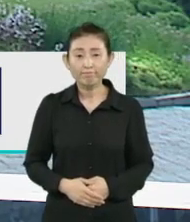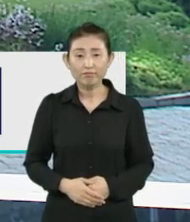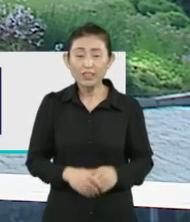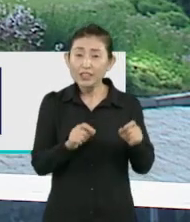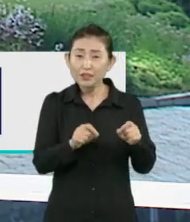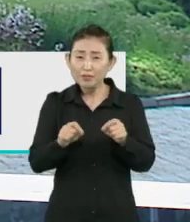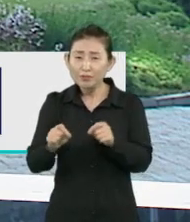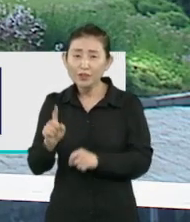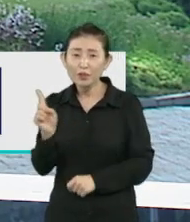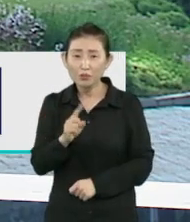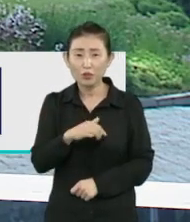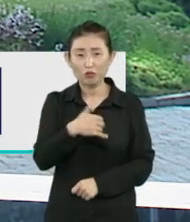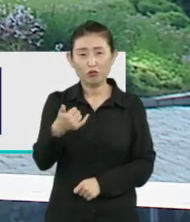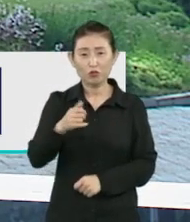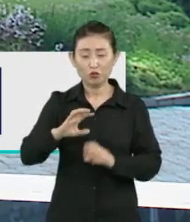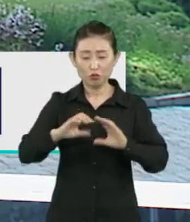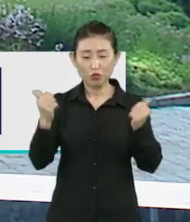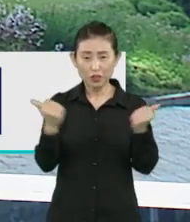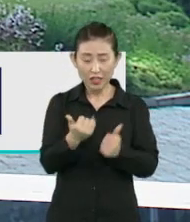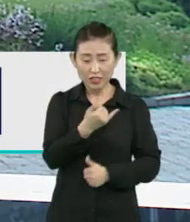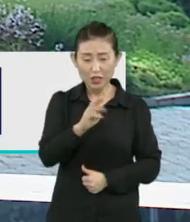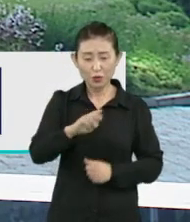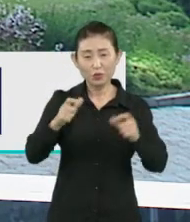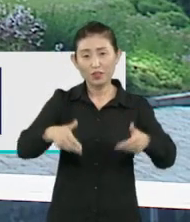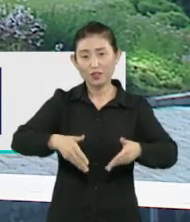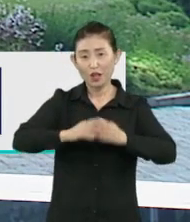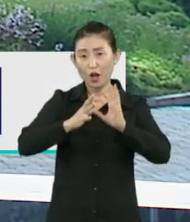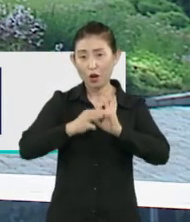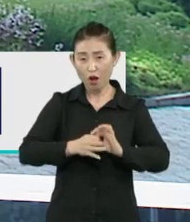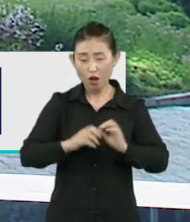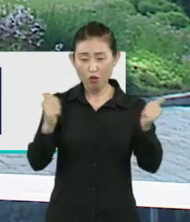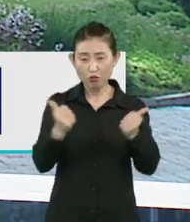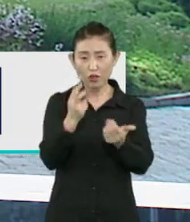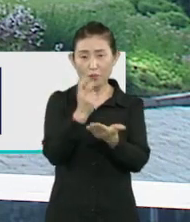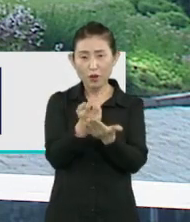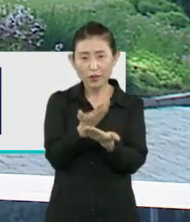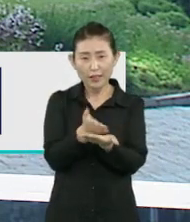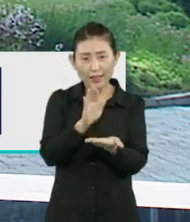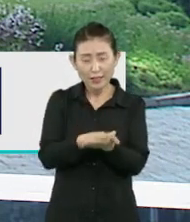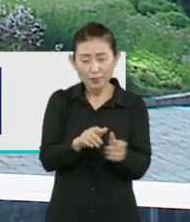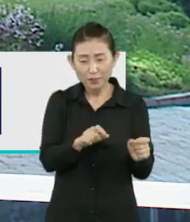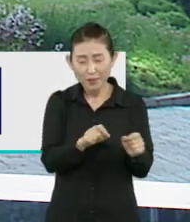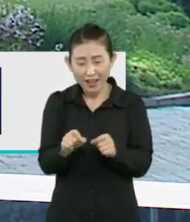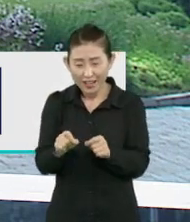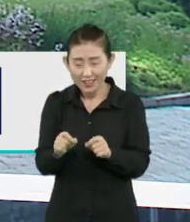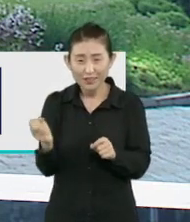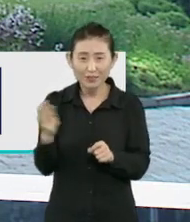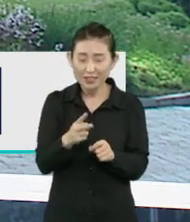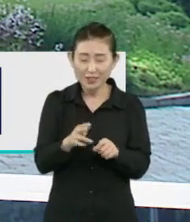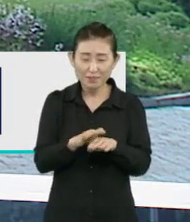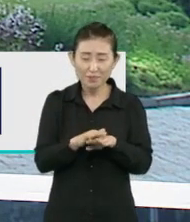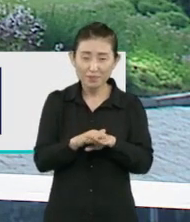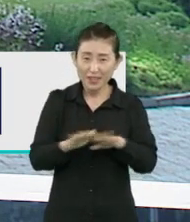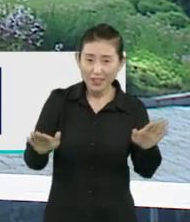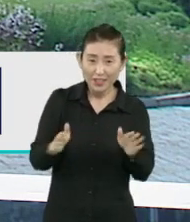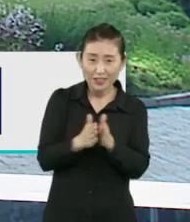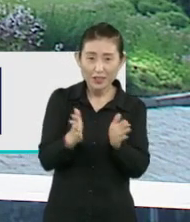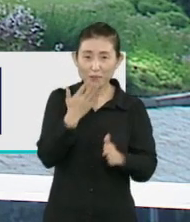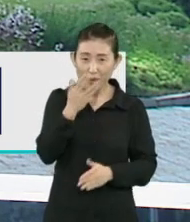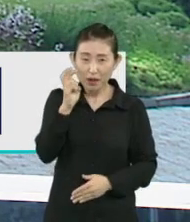그동안 지지부진했던 국회 3종 의사당 설치를 위한 국회법 개정안 처리에 돌파구가 마련됐습니다